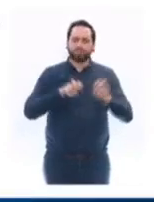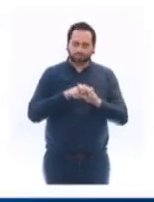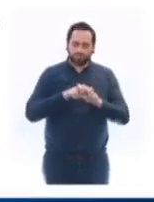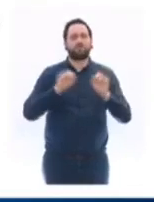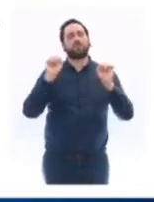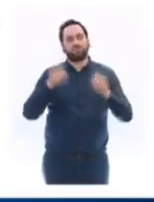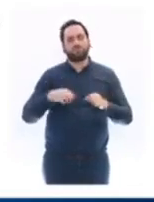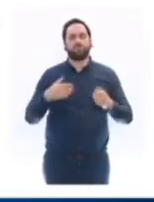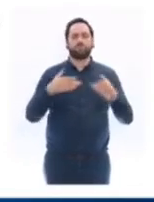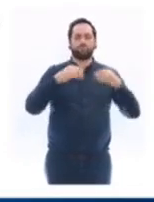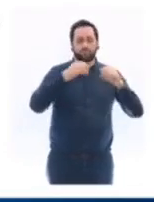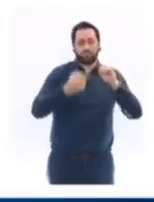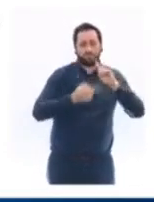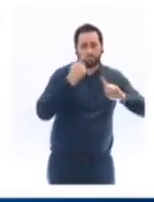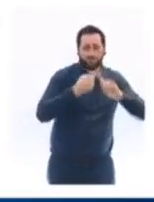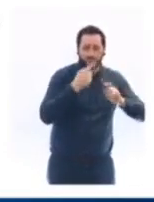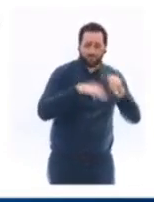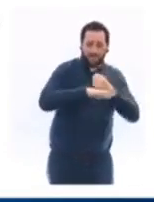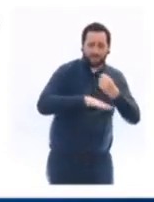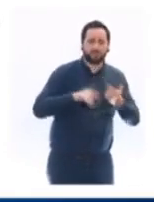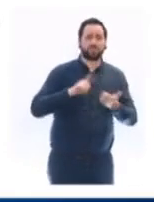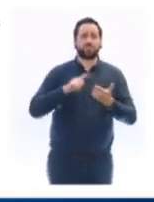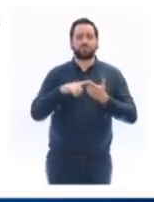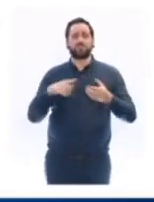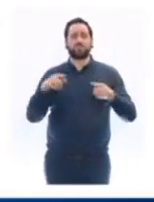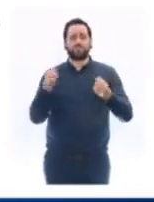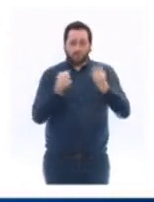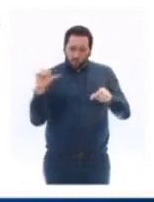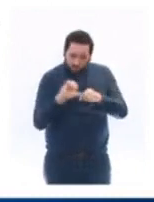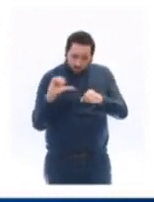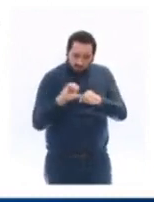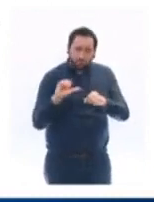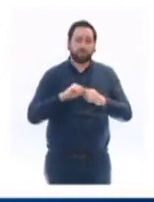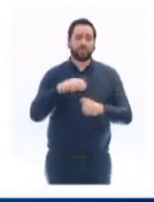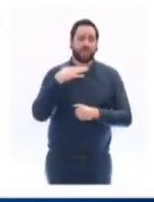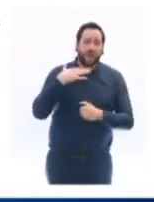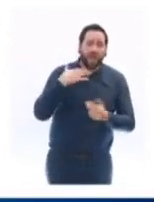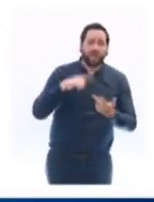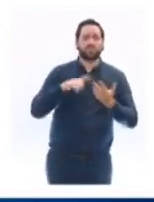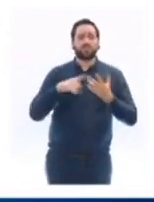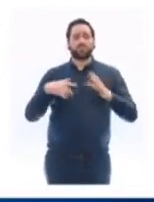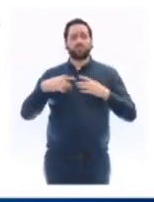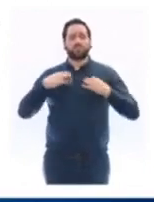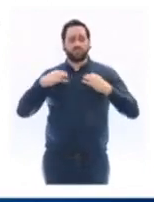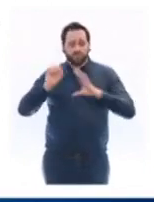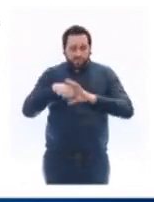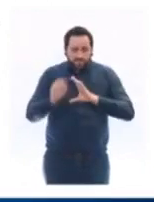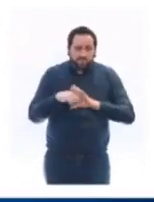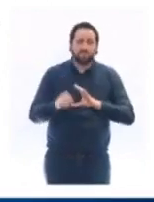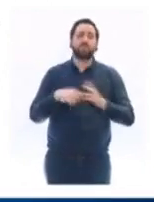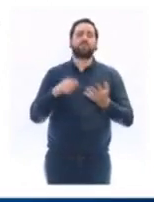et les garages, les laveries et blanchisseries, les magasins de journaux et les tabacs, les opticiens,